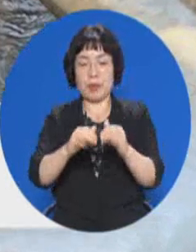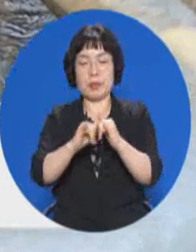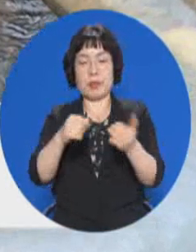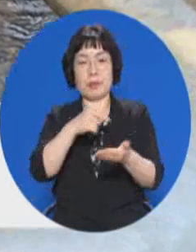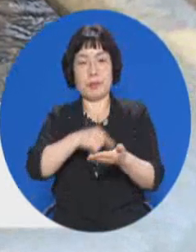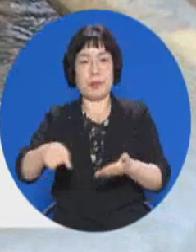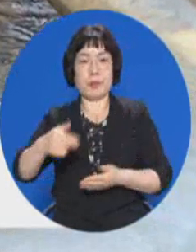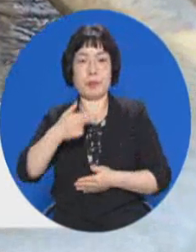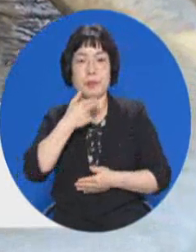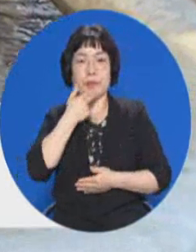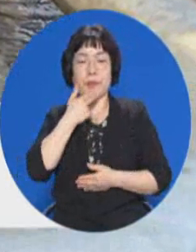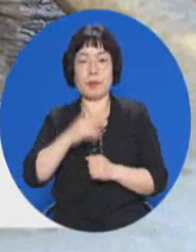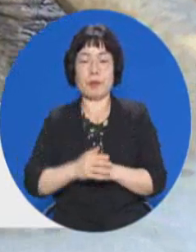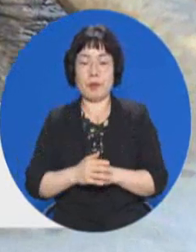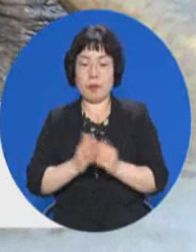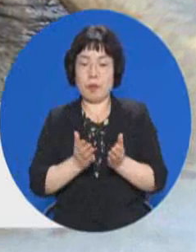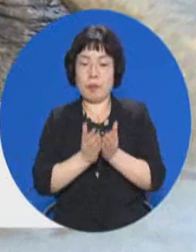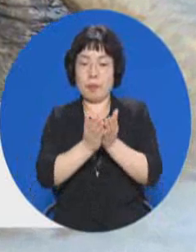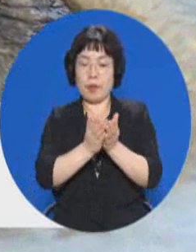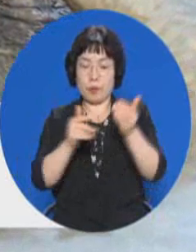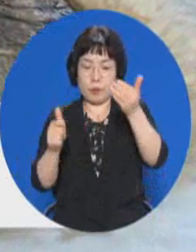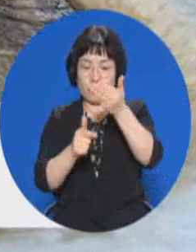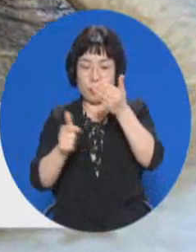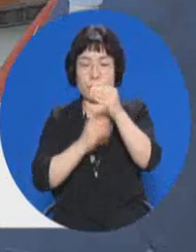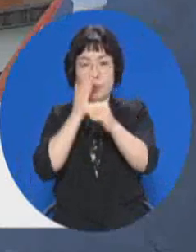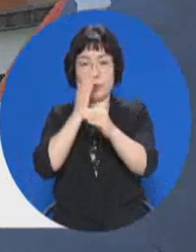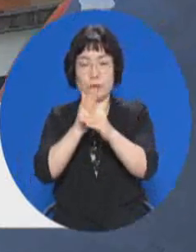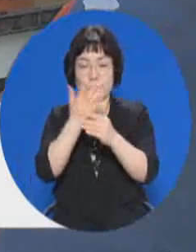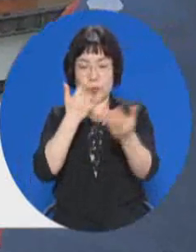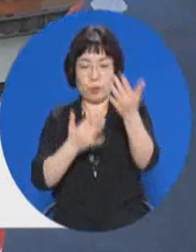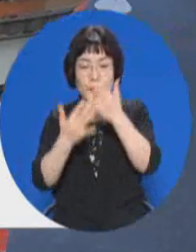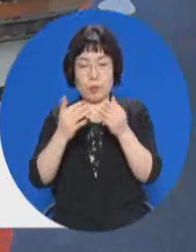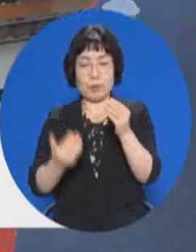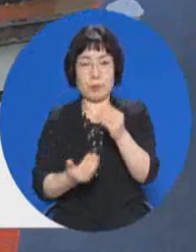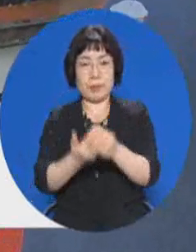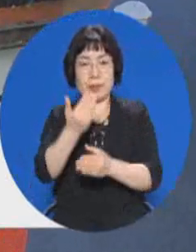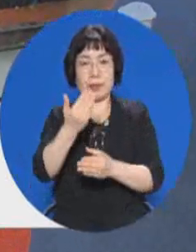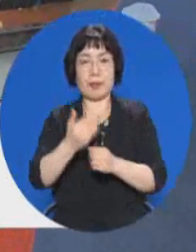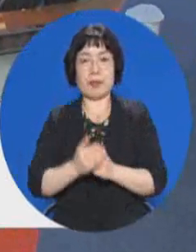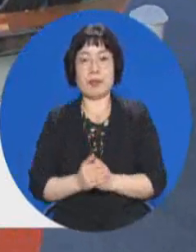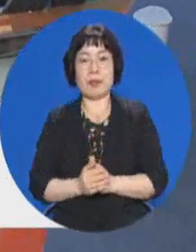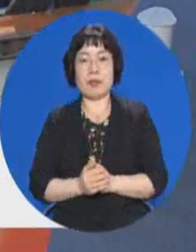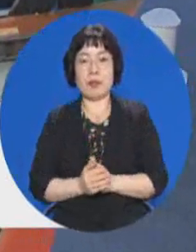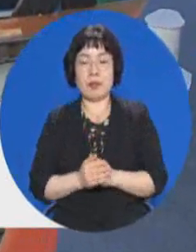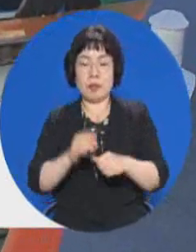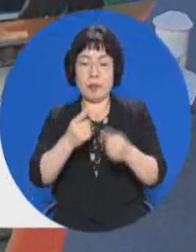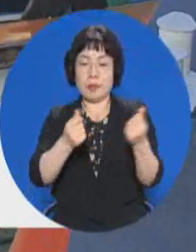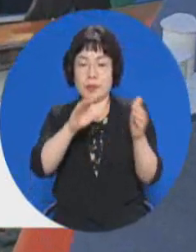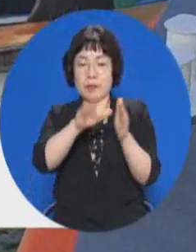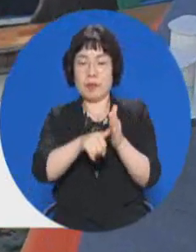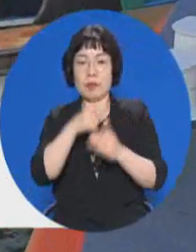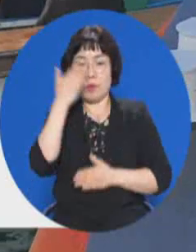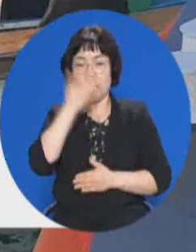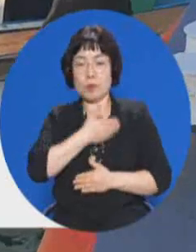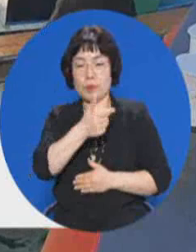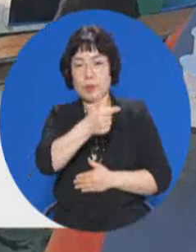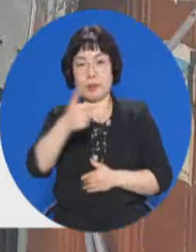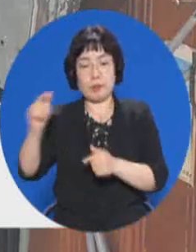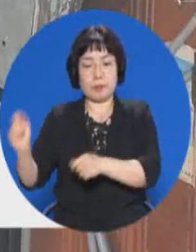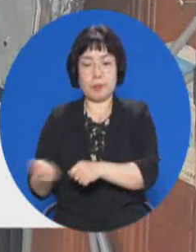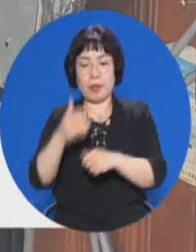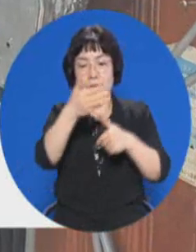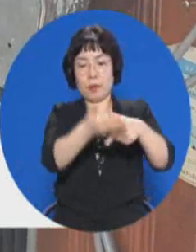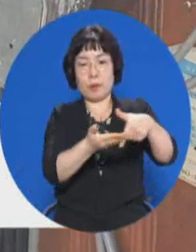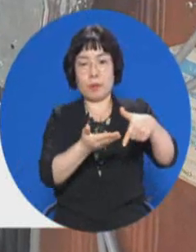없었습니다. 해경은 선박에서 용접 작업을 하던 도중 불이 난 것으로 보고 있습니다. 비슷한 시각 여수시 대경도 인근